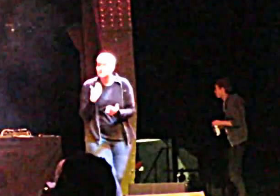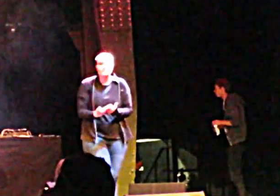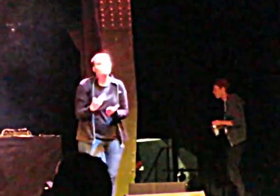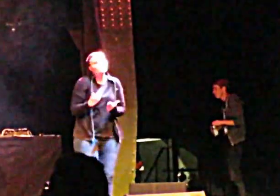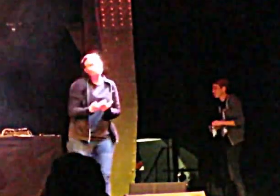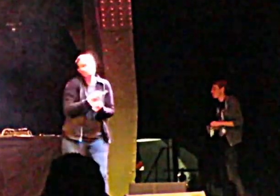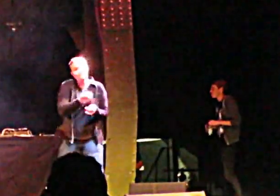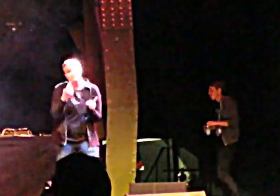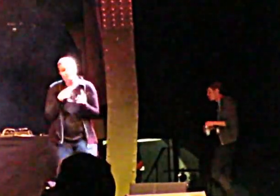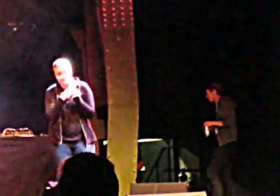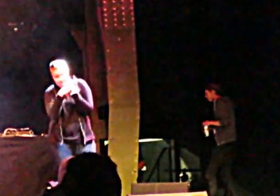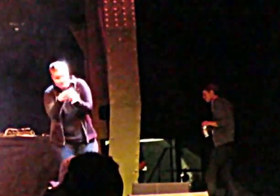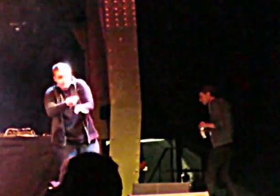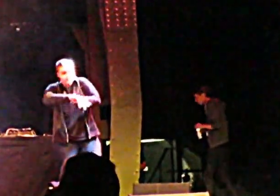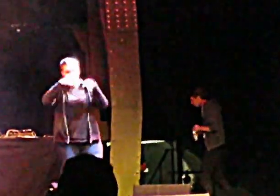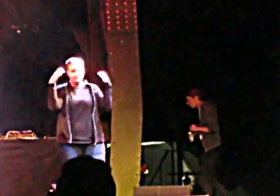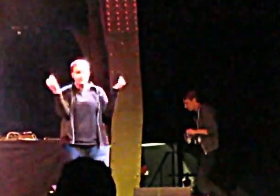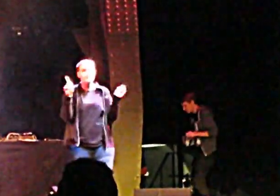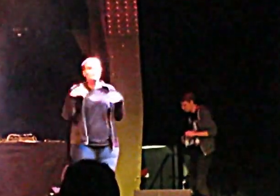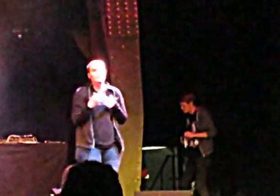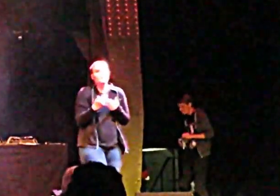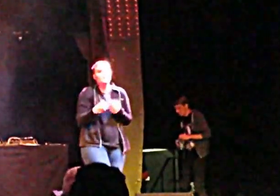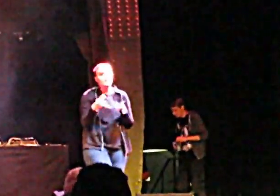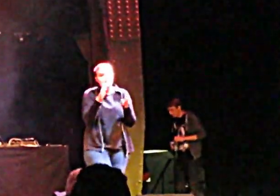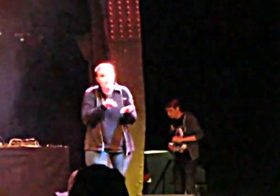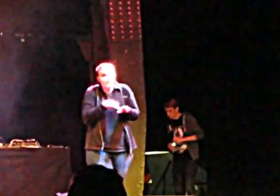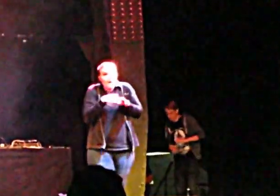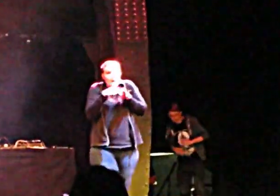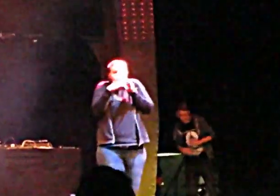Komm und Schlüssel ist und erfahre die Geheimnisse von Babylon.